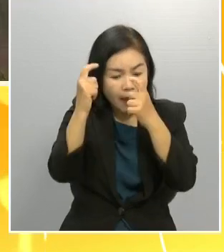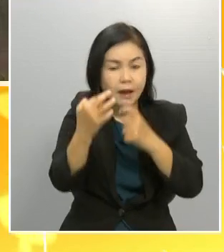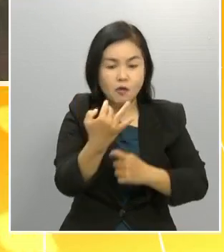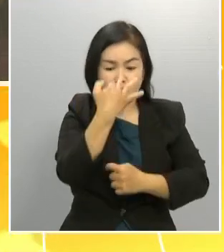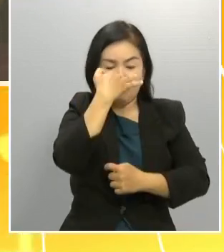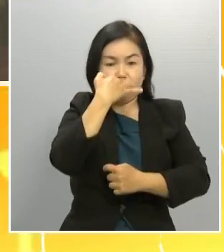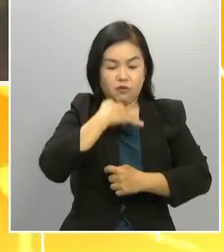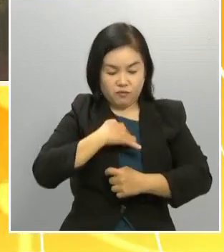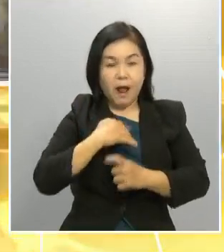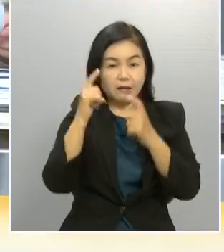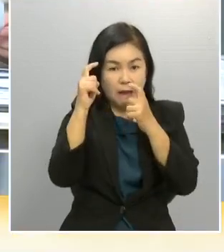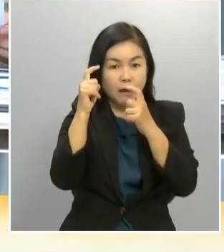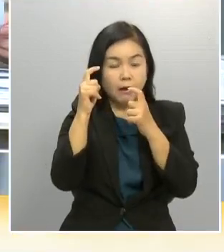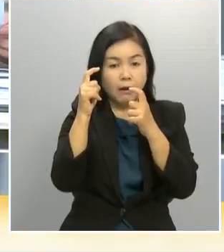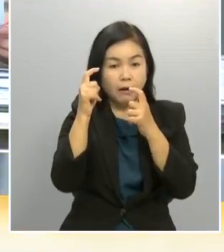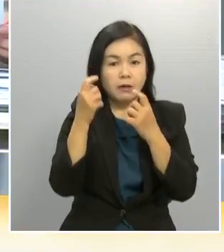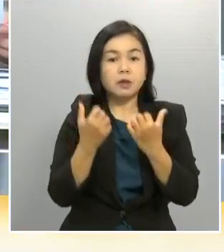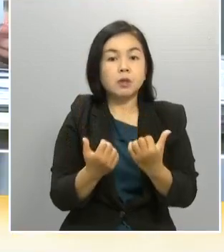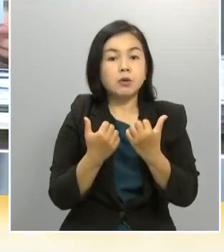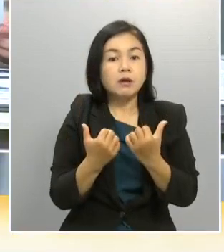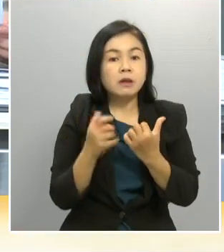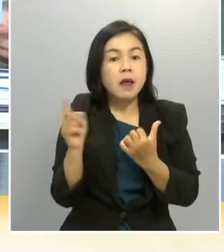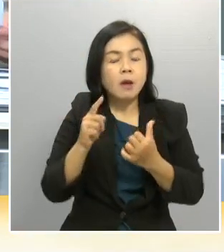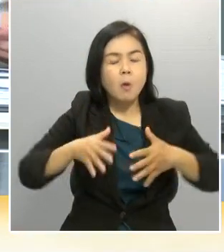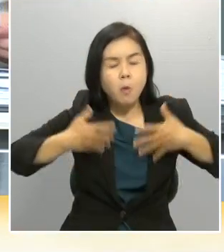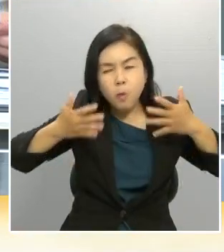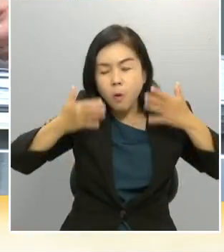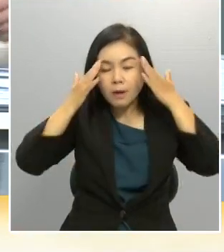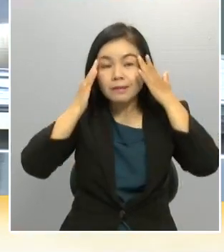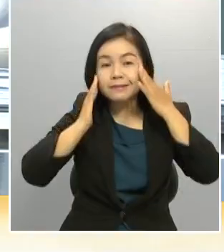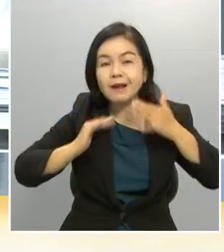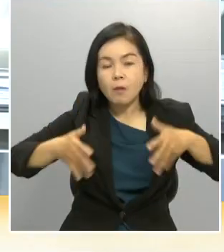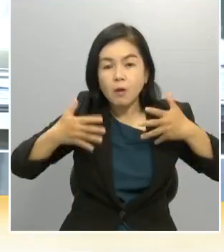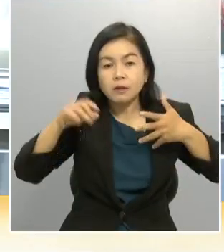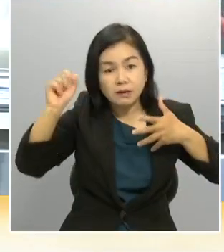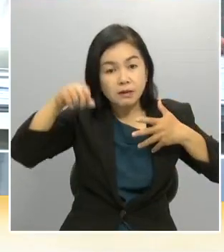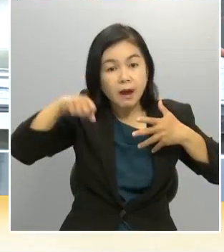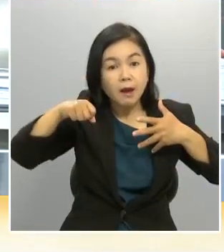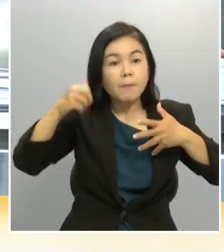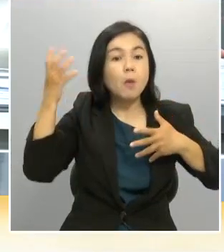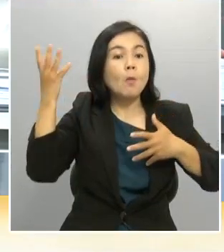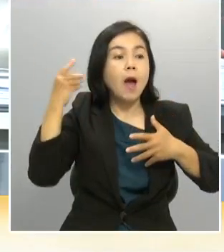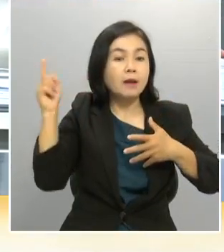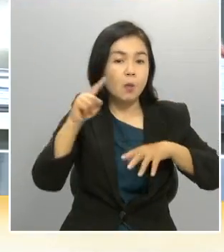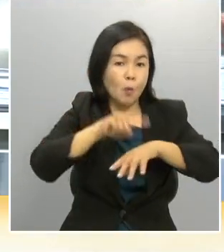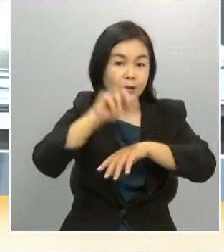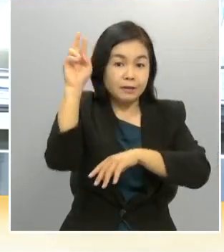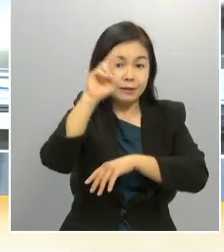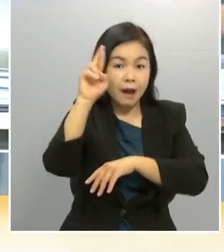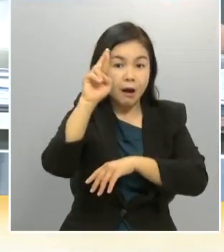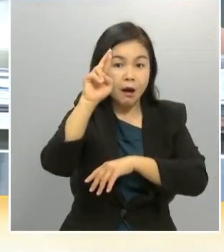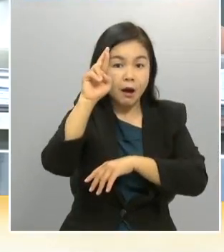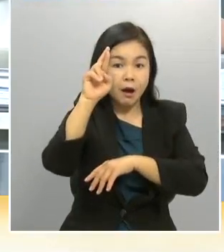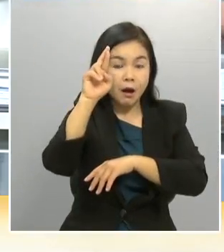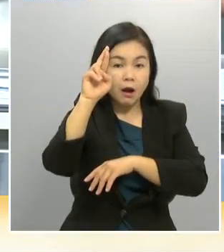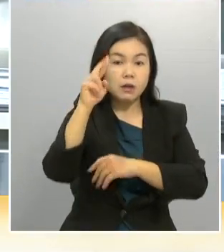ท่านผู้ชมครับอันเนื่องมาจากอากาศร้อนหรือไม่ประการใดน่าจะใช่เมื่อวานนี้ช่วงเที่ยงเกิดเหตุ